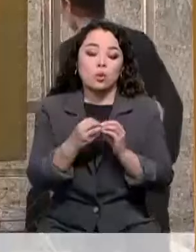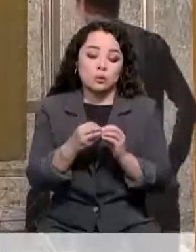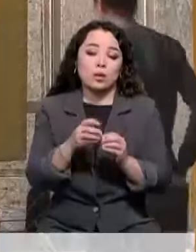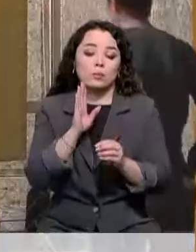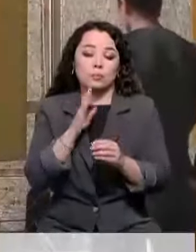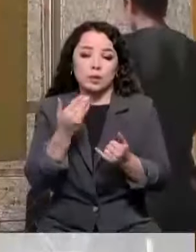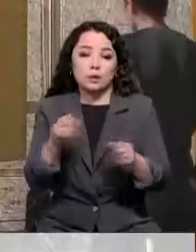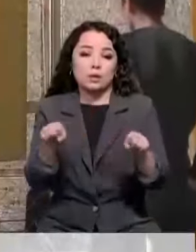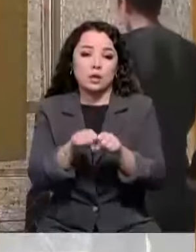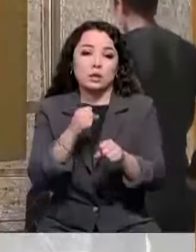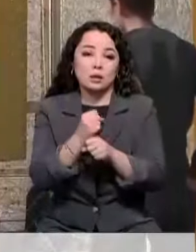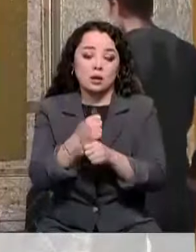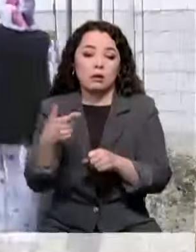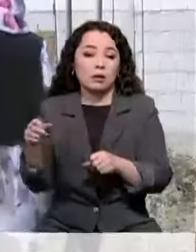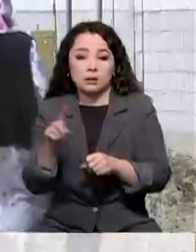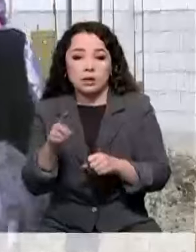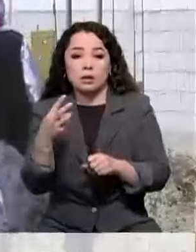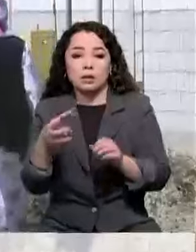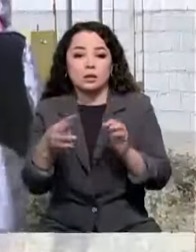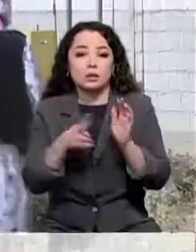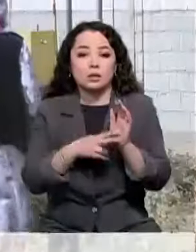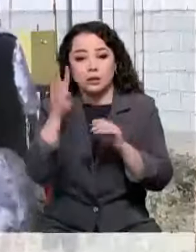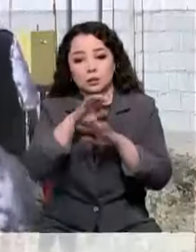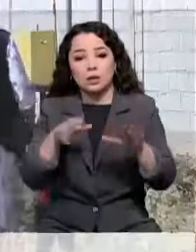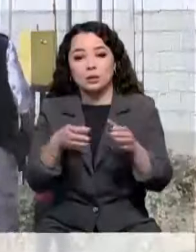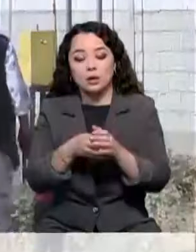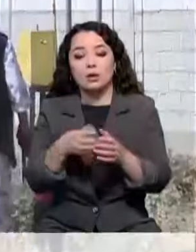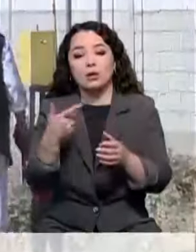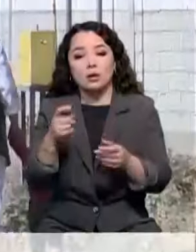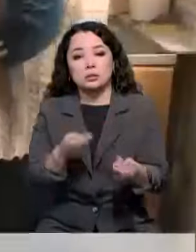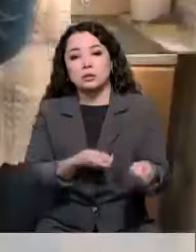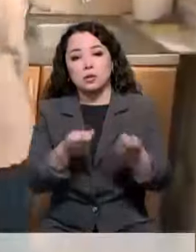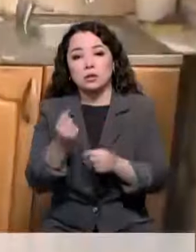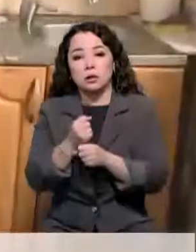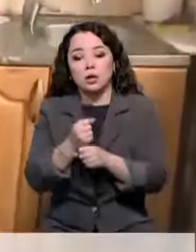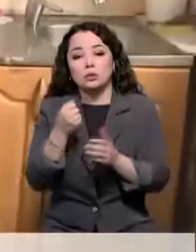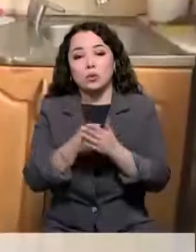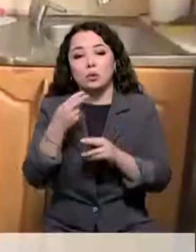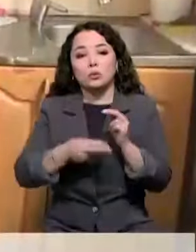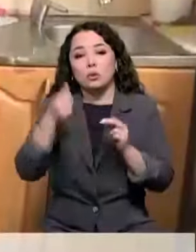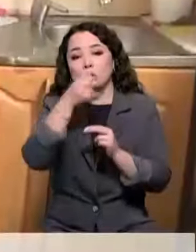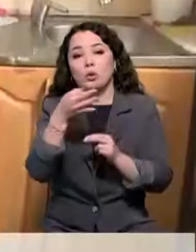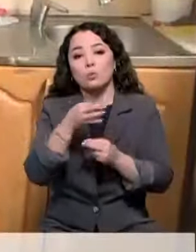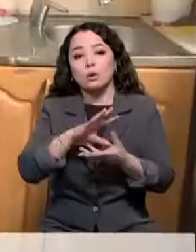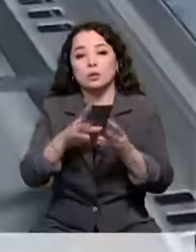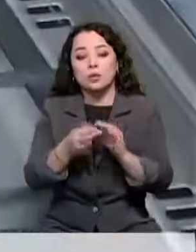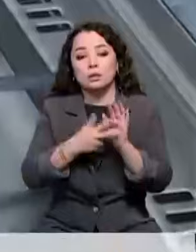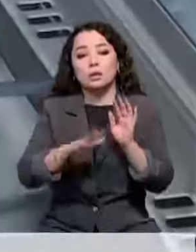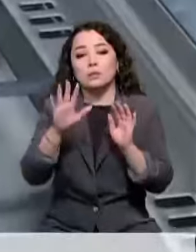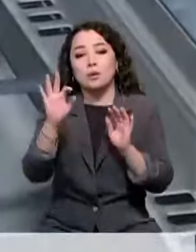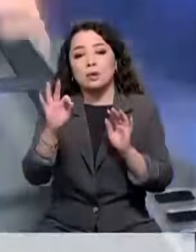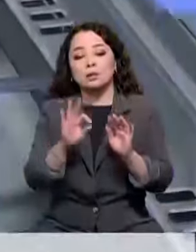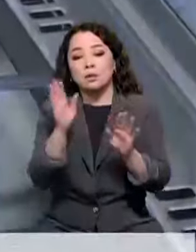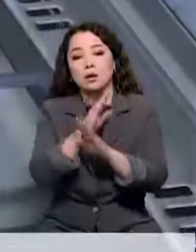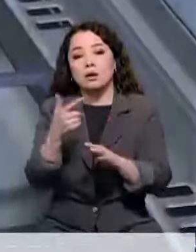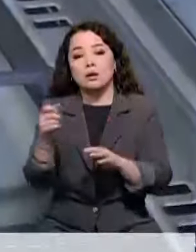көгілдір отынға қосылса, биыл тағы 47 елді мекенге сұйық отын жеткізілмек. Яғни бұл жыл соңына дейін облыс халқының 85%